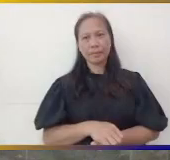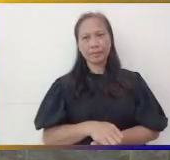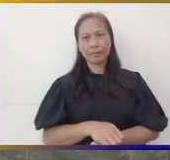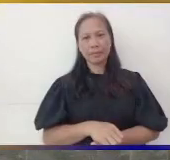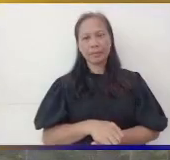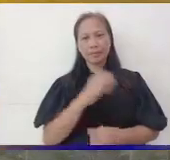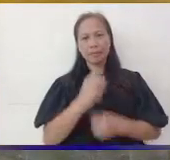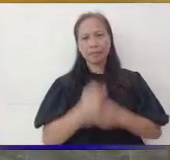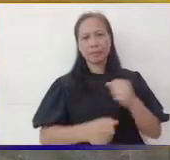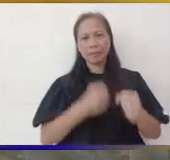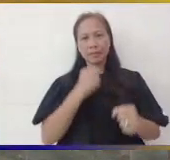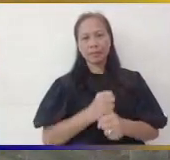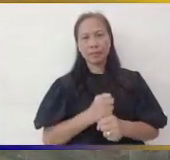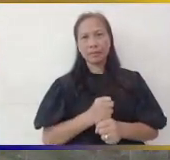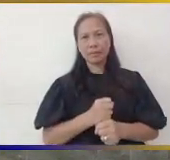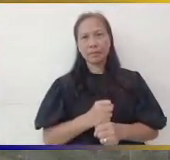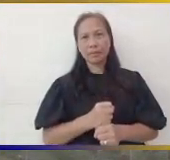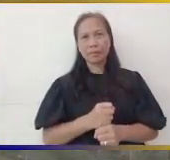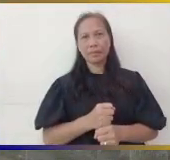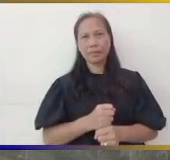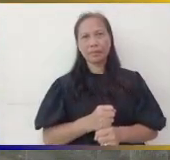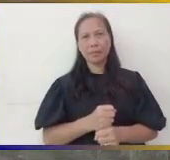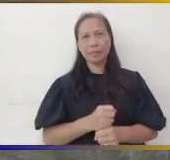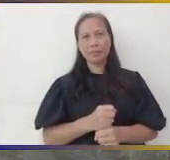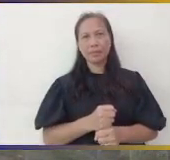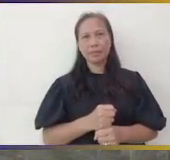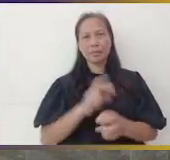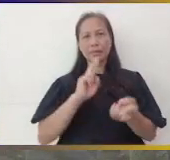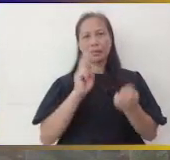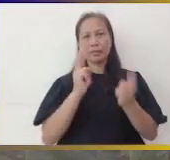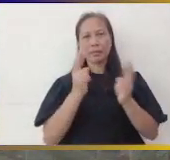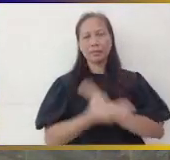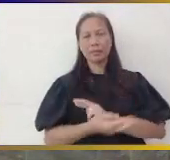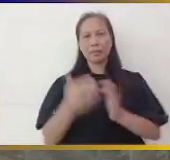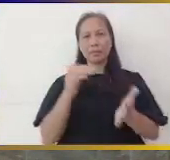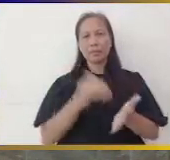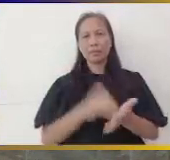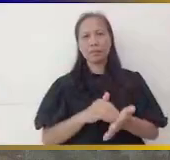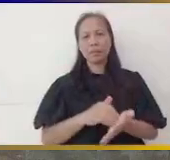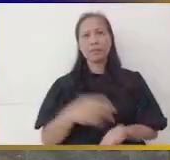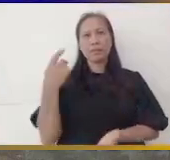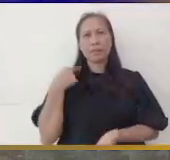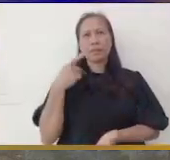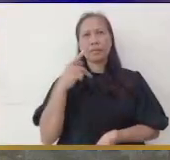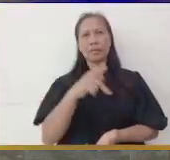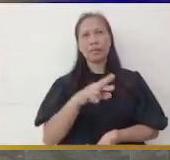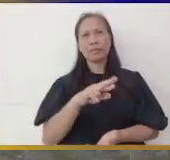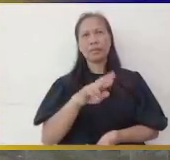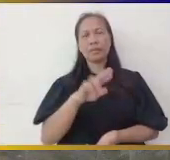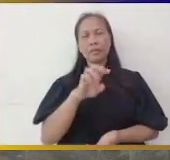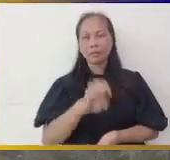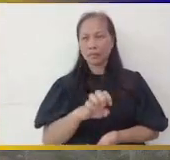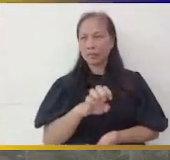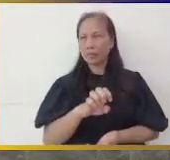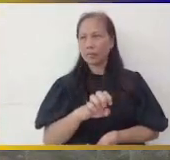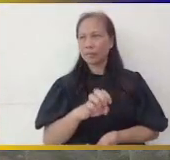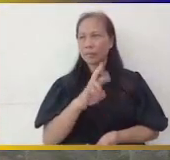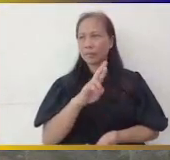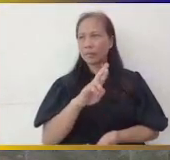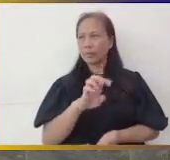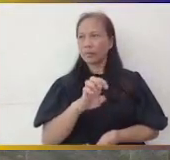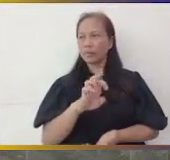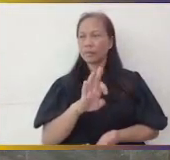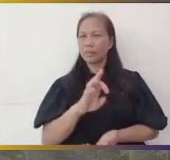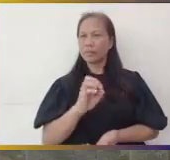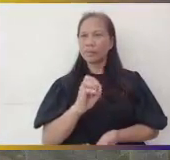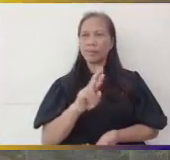Years of the reformation Meron po tayong tinatawag na preformation yung panimula ng reformation and as